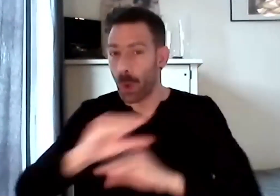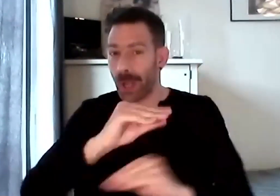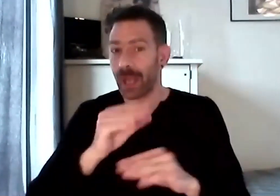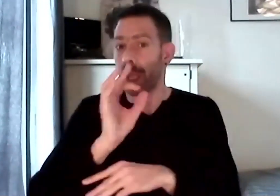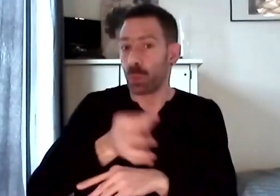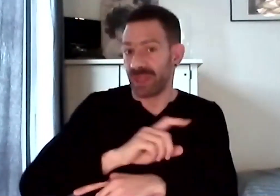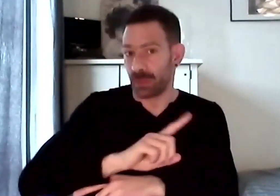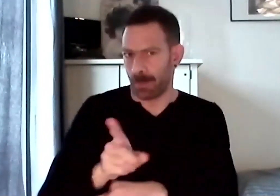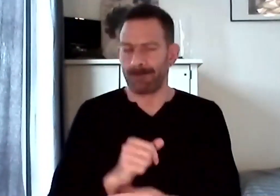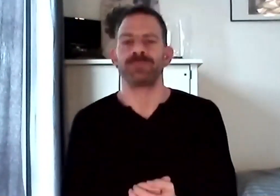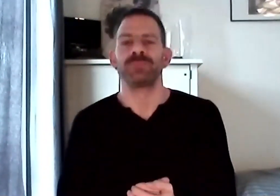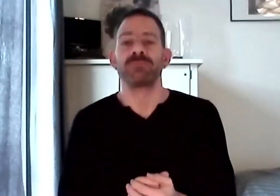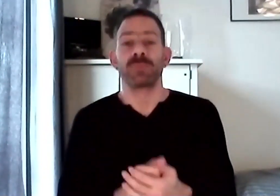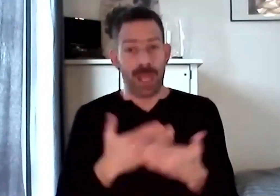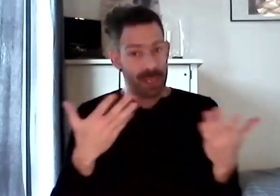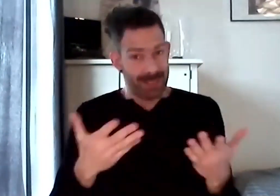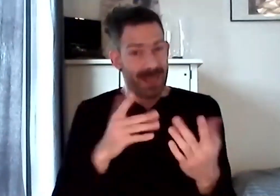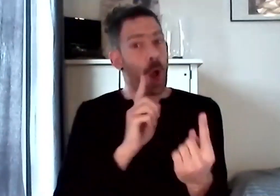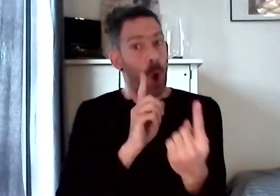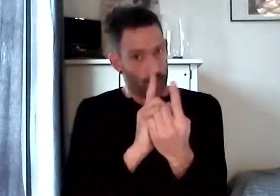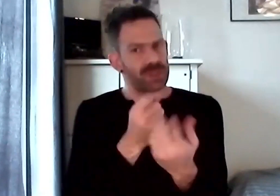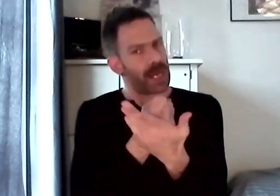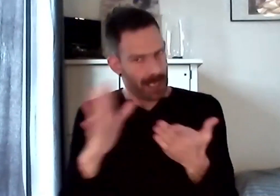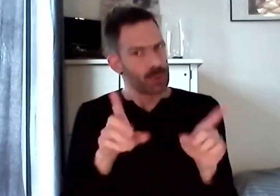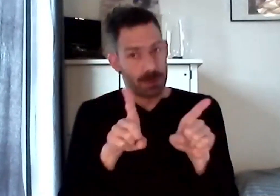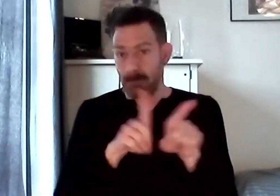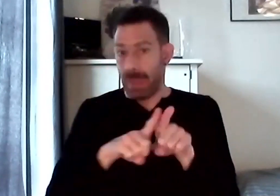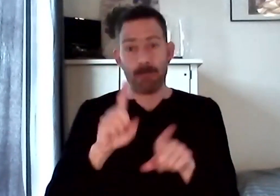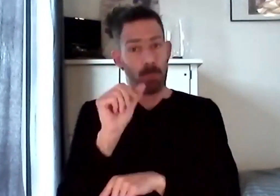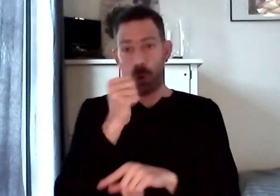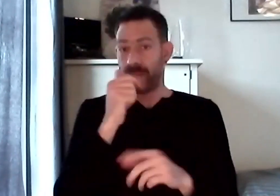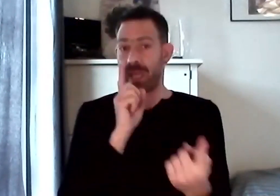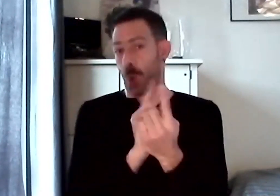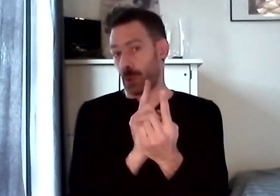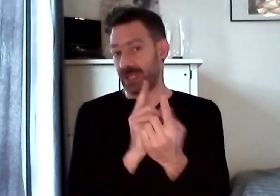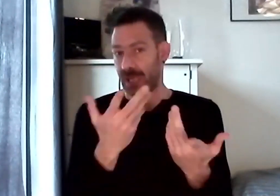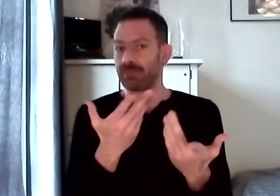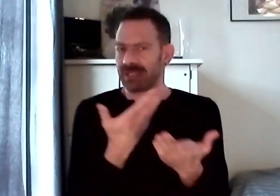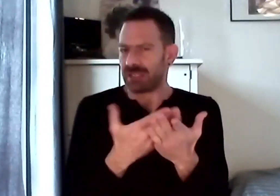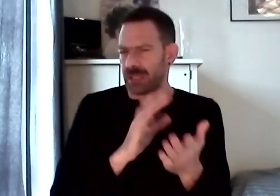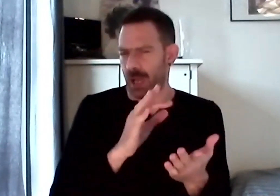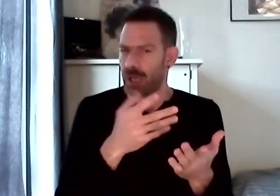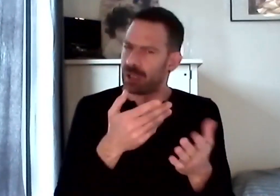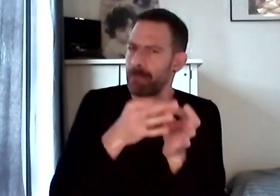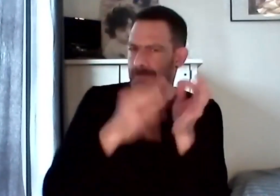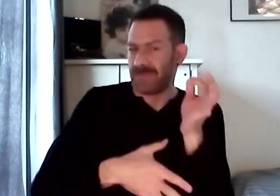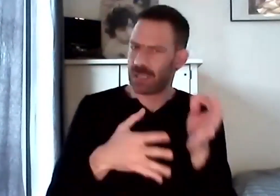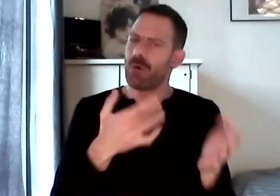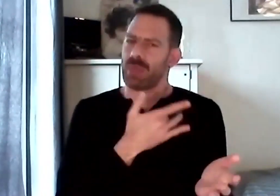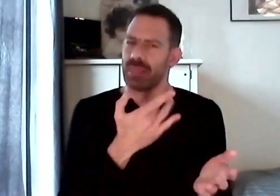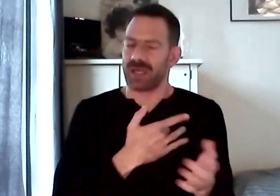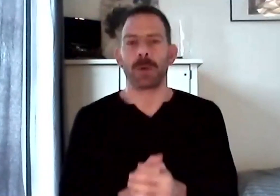réaliser. Et c'est un entretien qui est aussi gratuit comme le premier. Mais ça permet de faire un point et ça, c'est très intéressant. Donc après, tu m'as